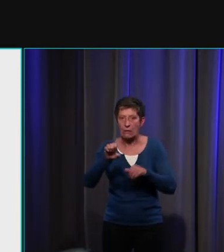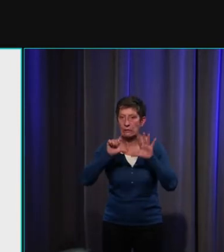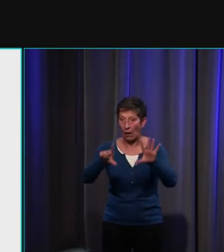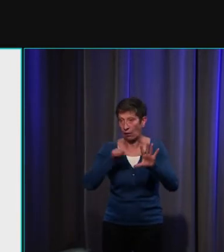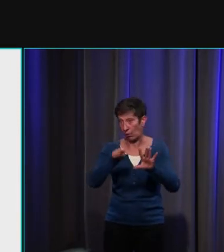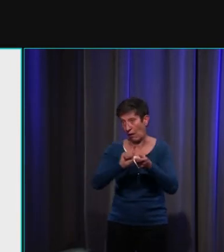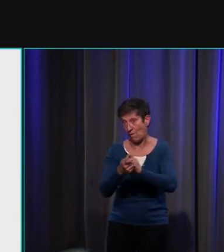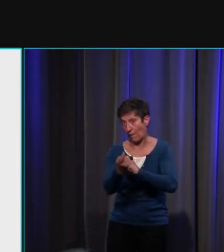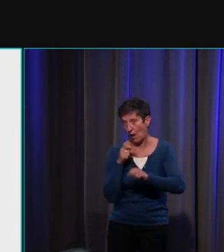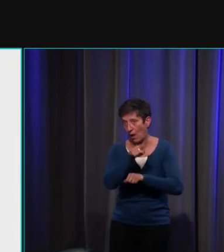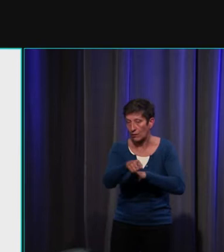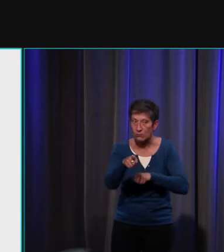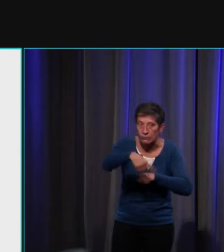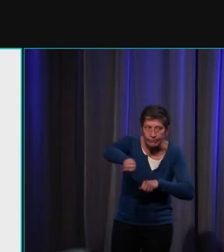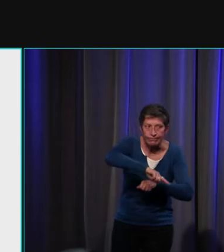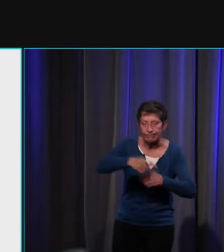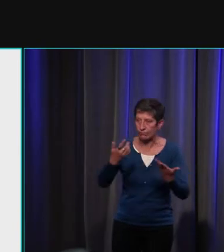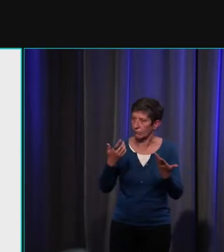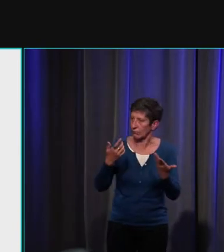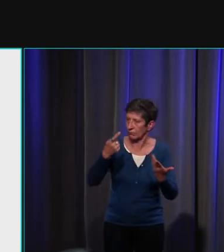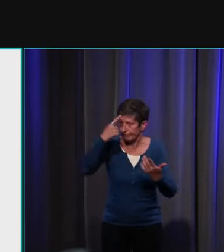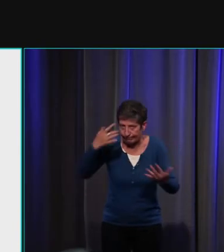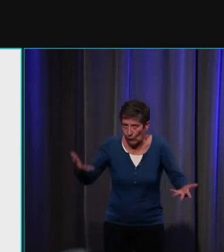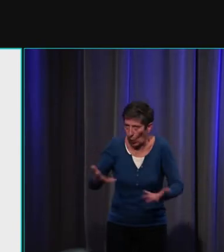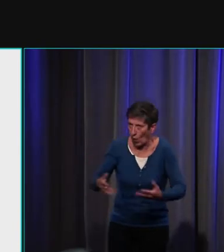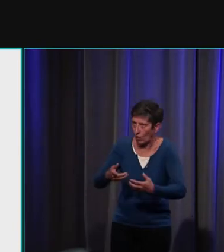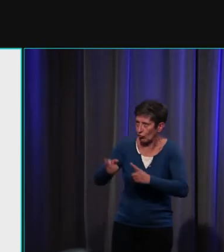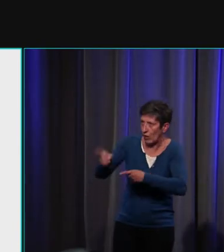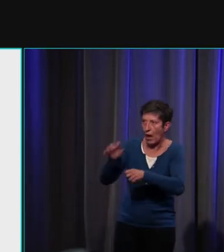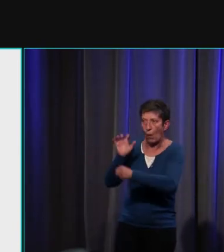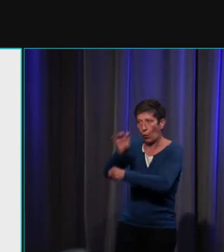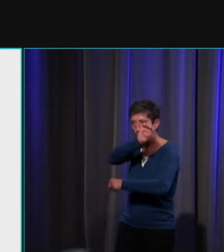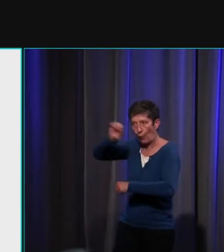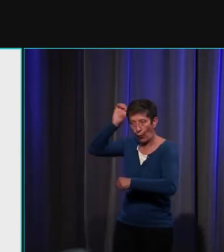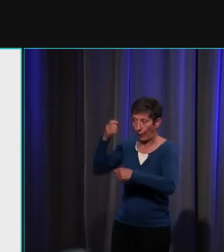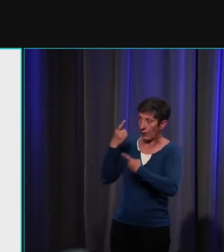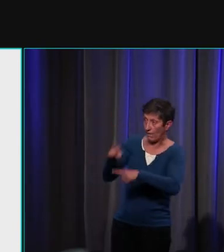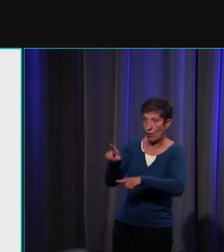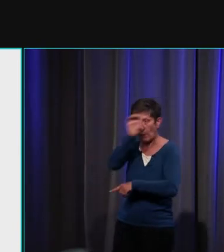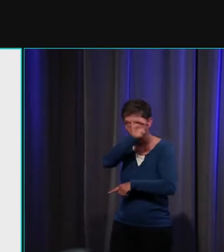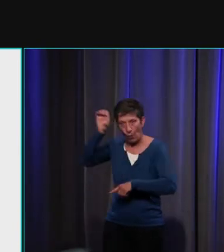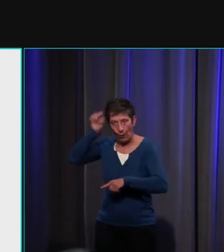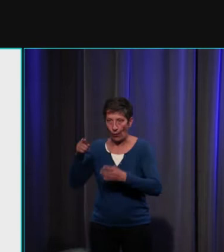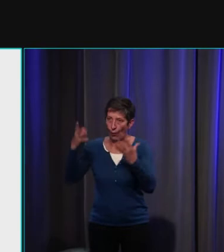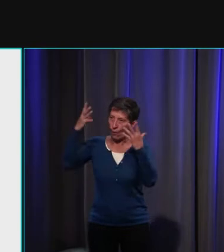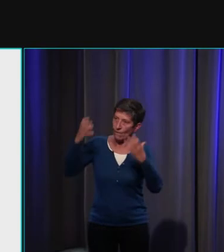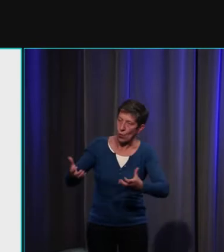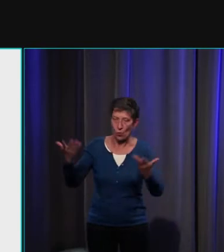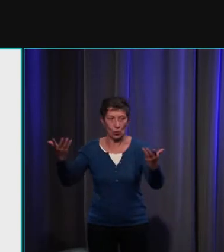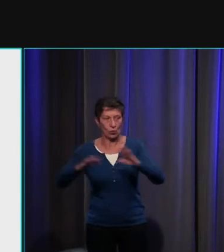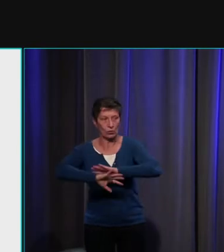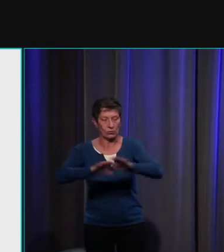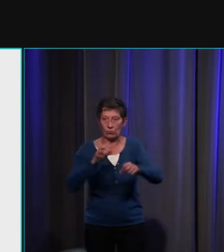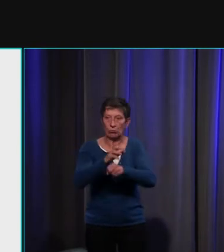préconisé la guerre contre l'empereur c'est une guerre de défense contre l'empereur qui voulait imposer son anti pape est vu par les évêques de